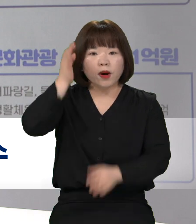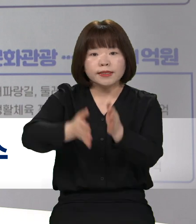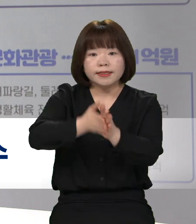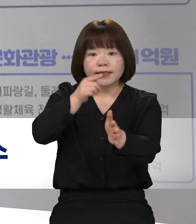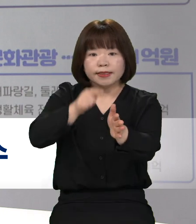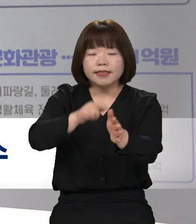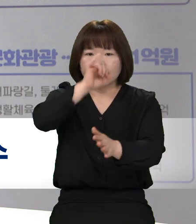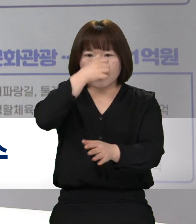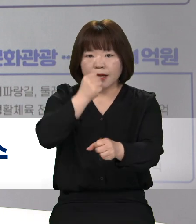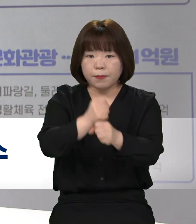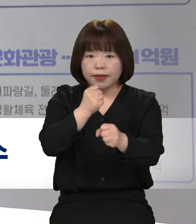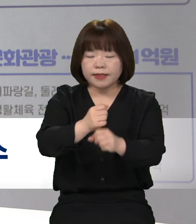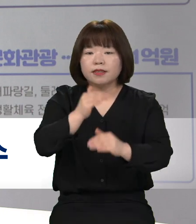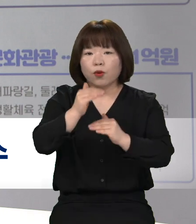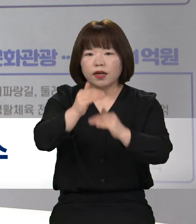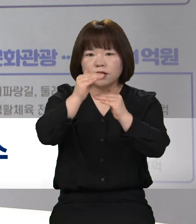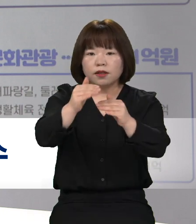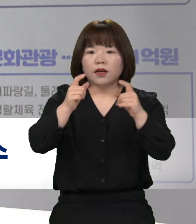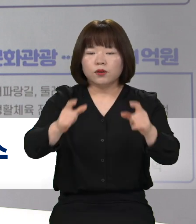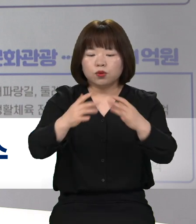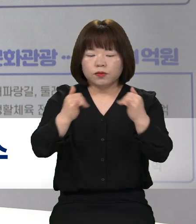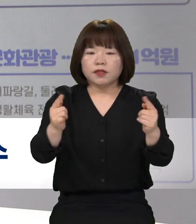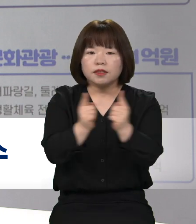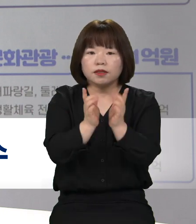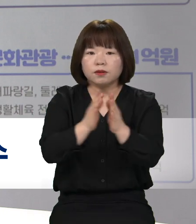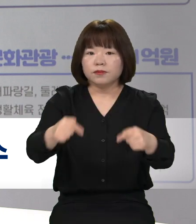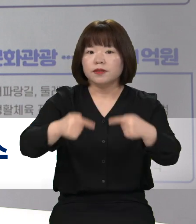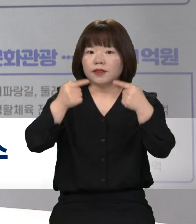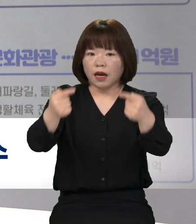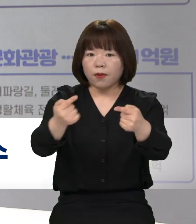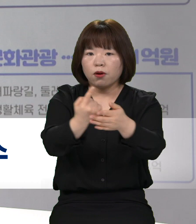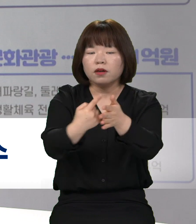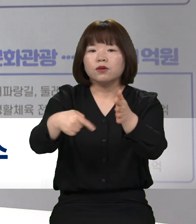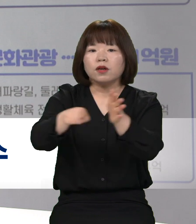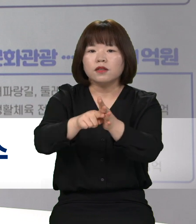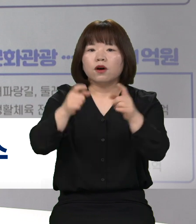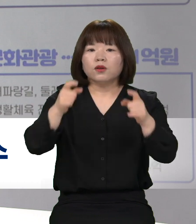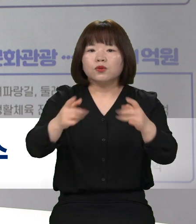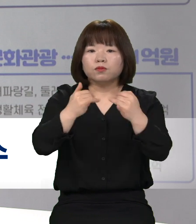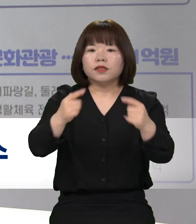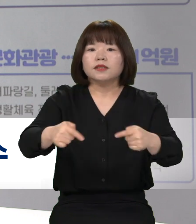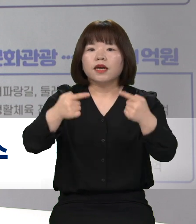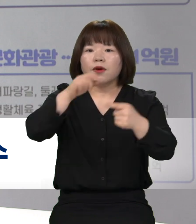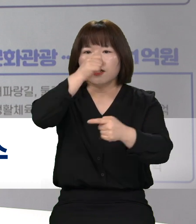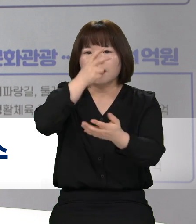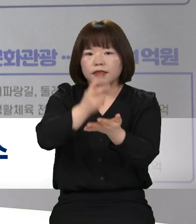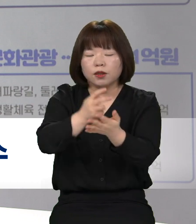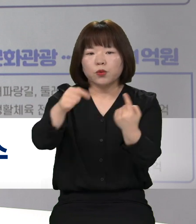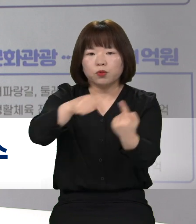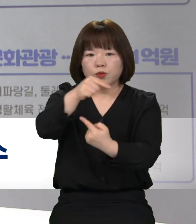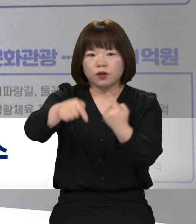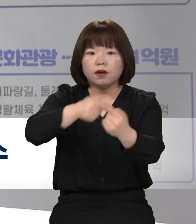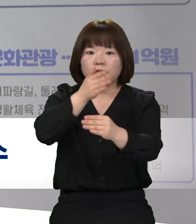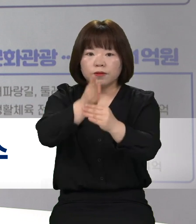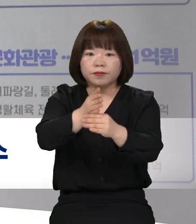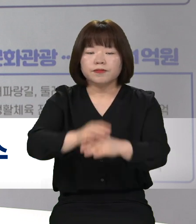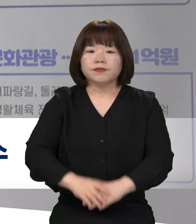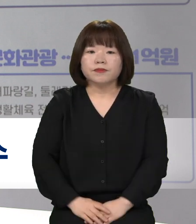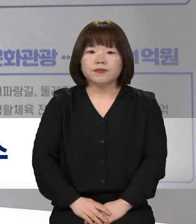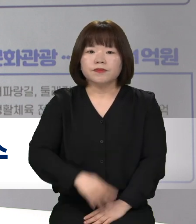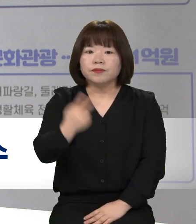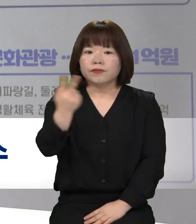예산 편성 과정에 주민에 직접적 참여를 보장하기 위해 주민참여 예산 제도를 운영하고 있습니다